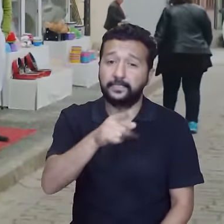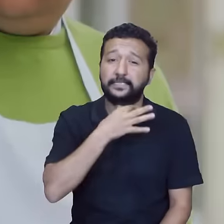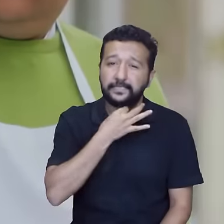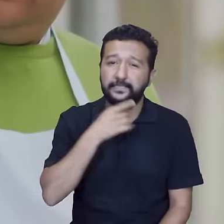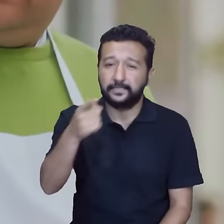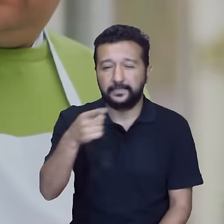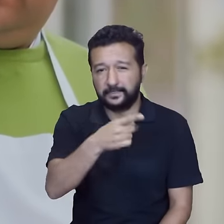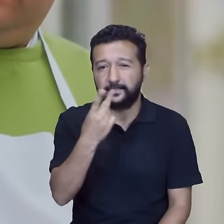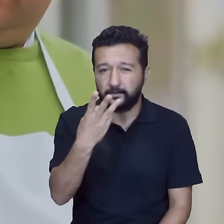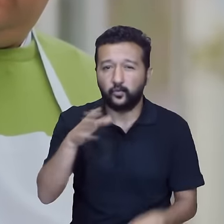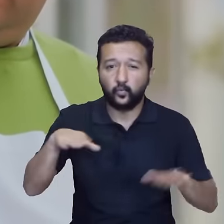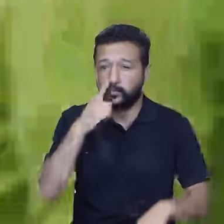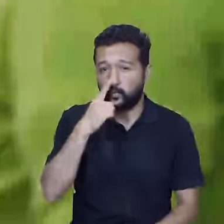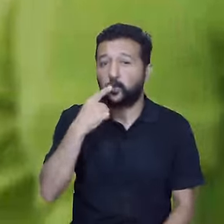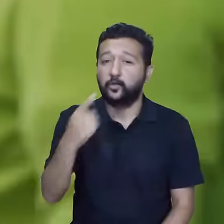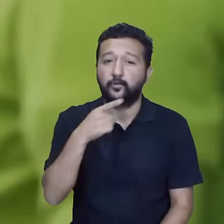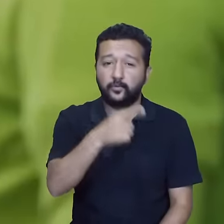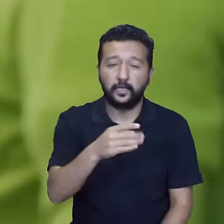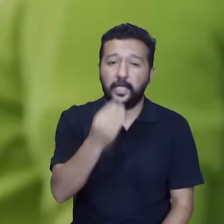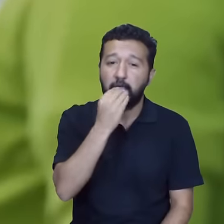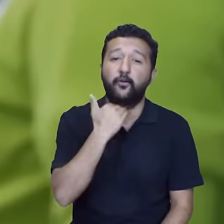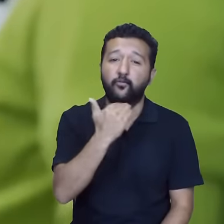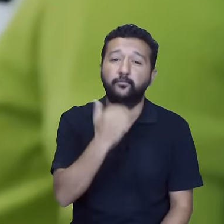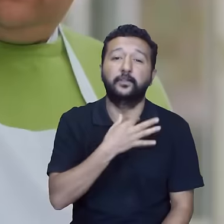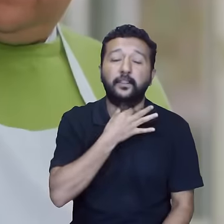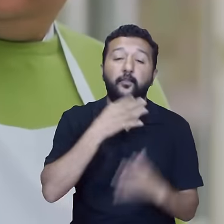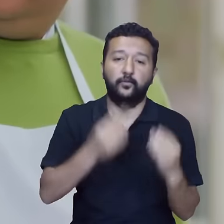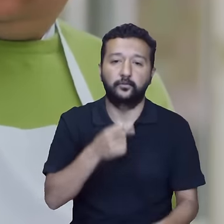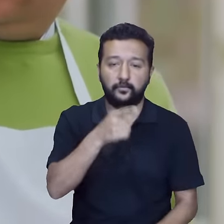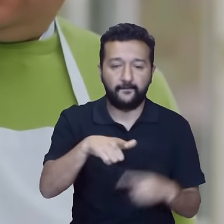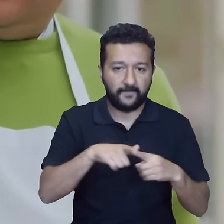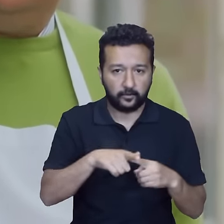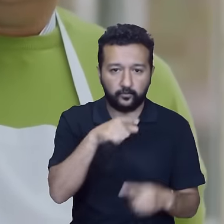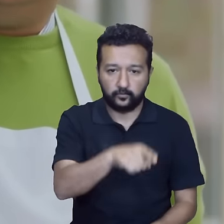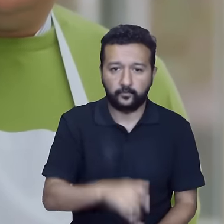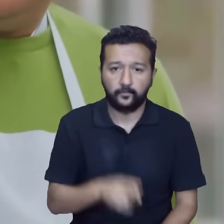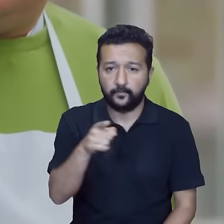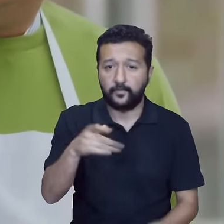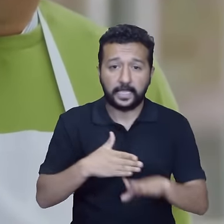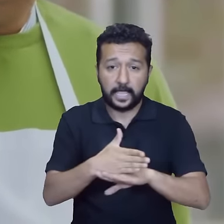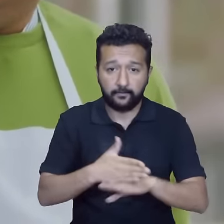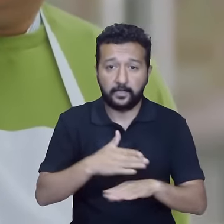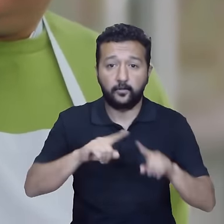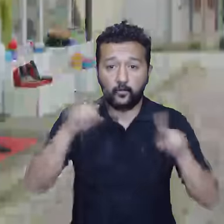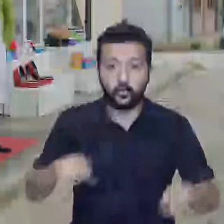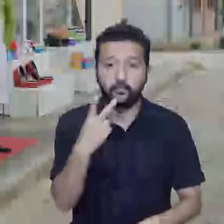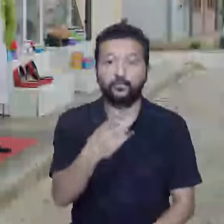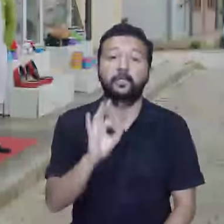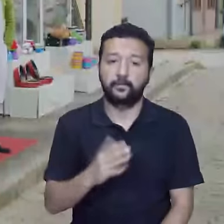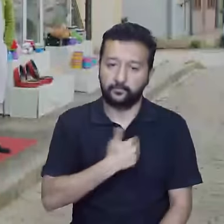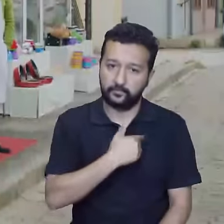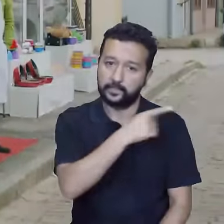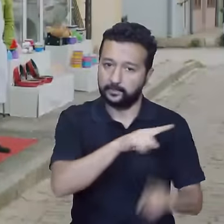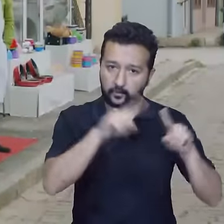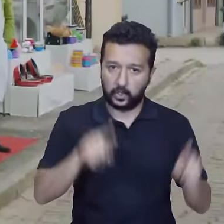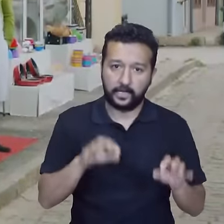Rica etsem kahvedeki 3 tane kuş bunu söyler misin? Kuru kuru gitmiyor. Burada kaldı ya. Feridun. Sen bu ekmekleri markete almıyor musun oğlum? Evet abi bizim